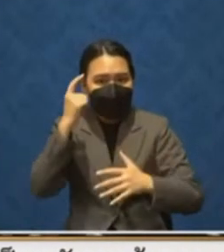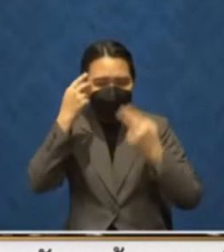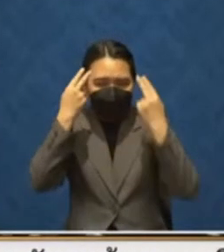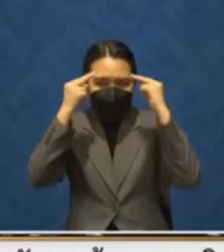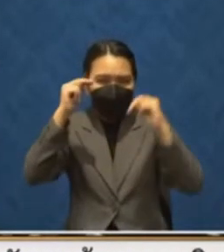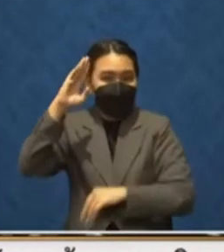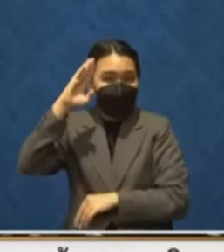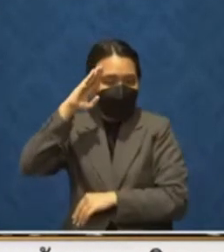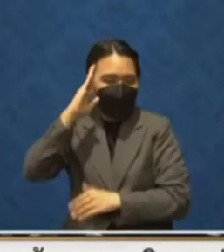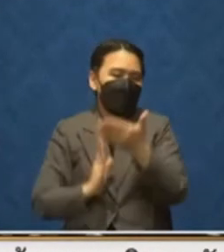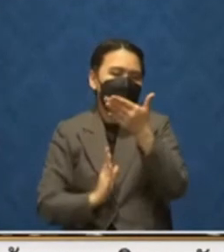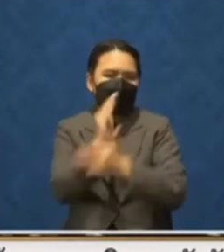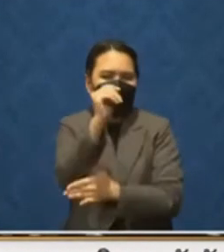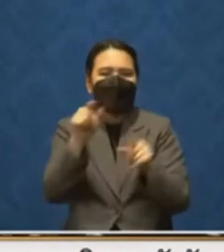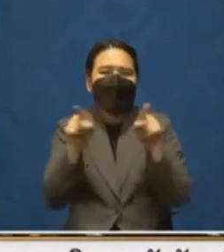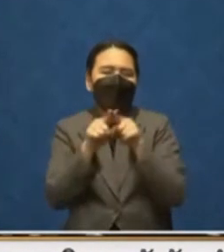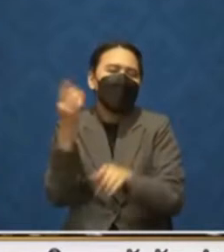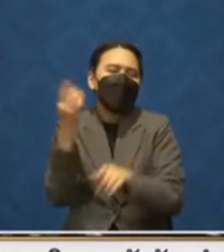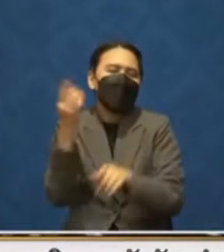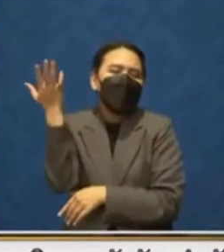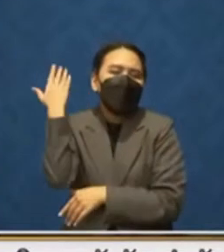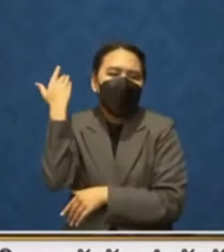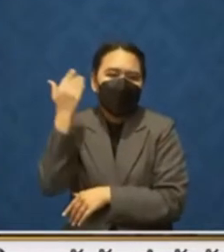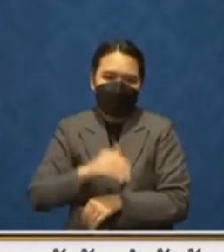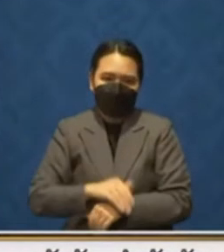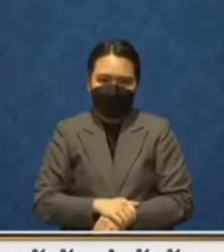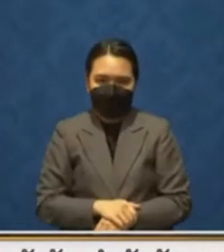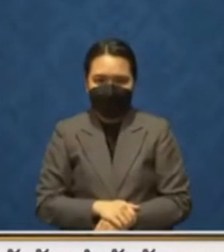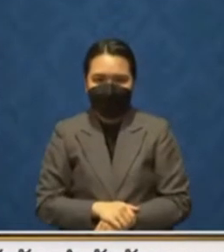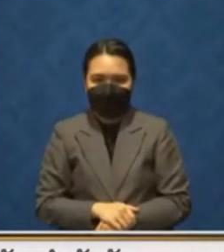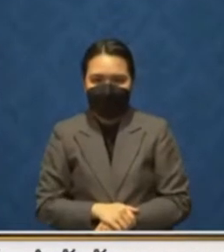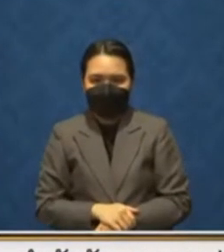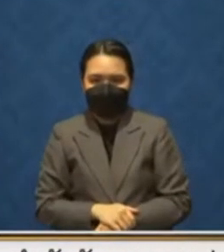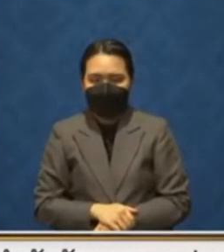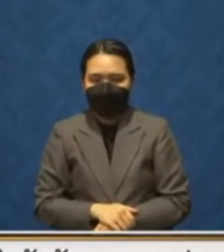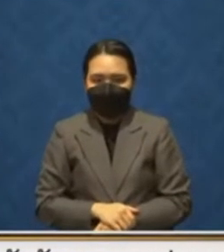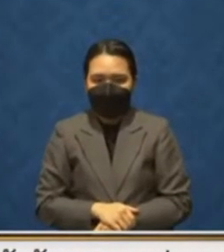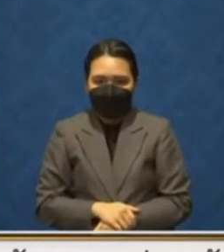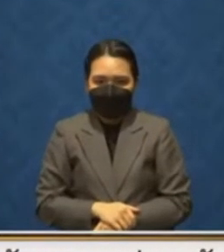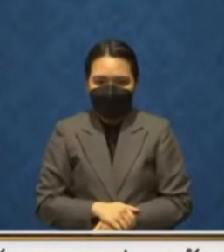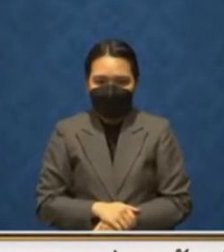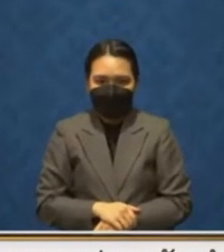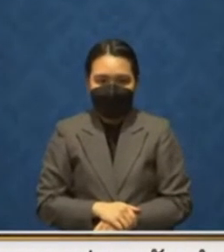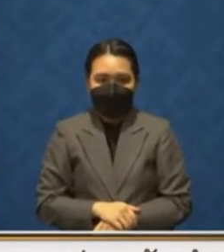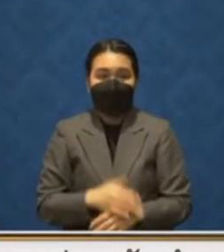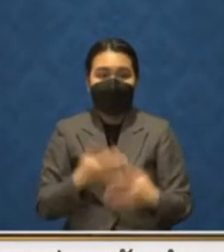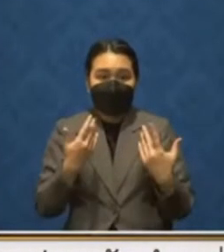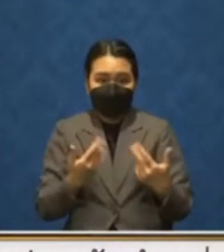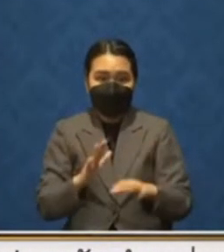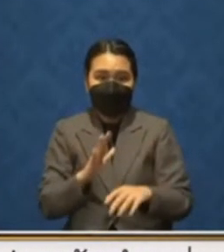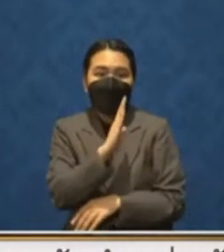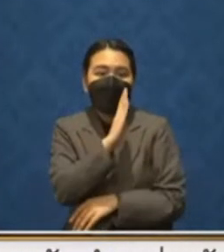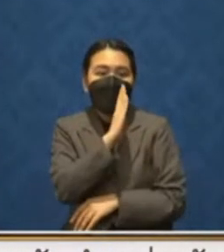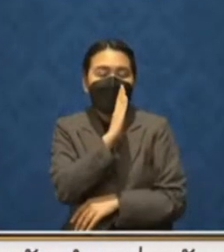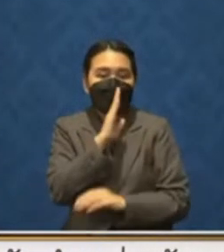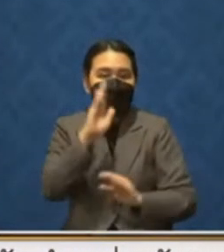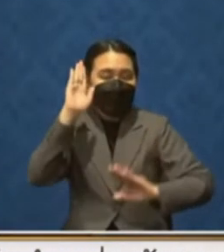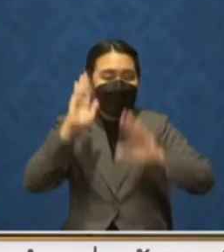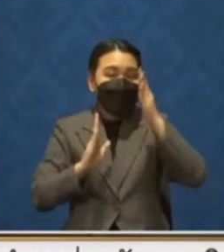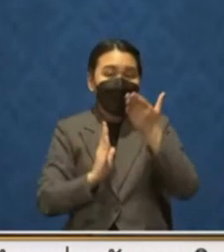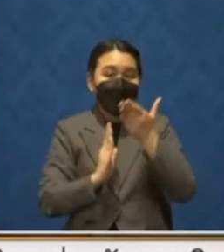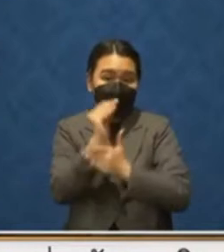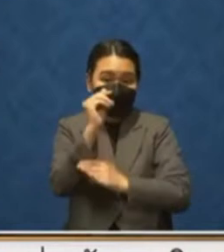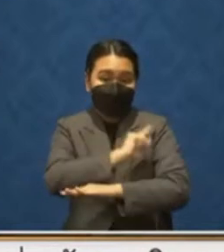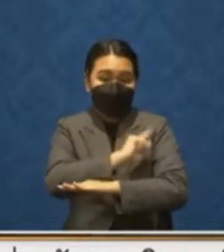เคยก่อนนะแต่ๆป่วยแค่ไหนผมไม่ทราบนะครับ2เท่าโอดผ่านเป็นที่ 23นี้โทร